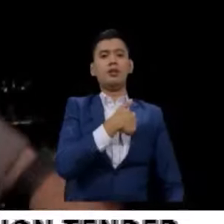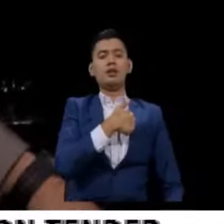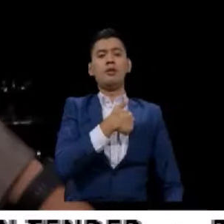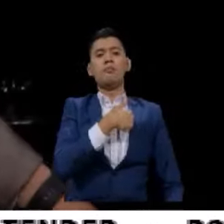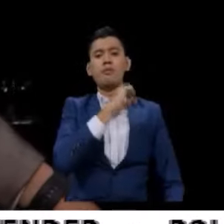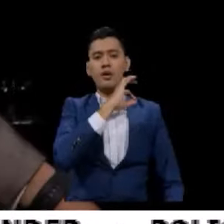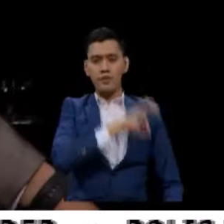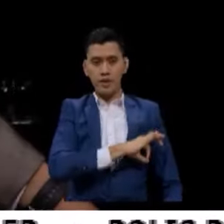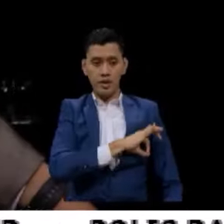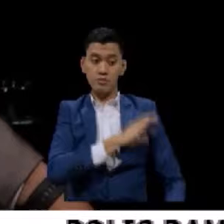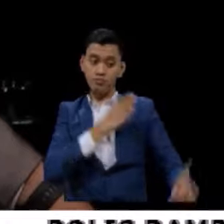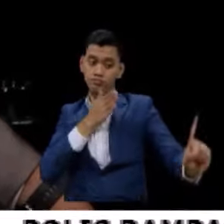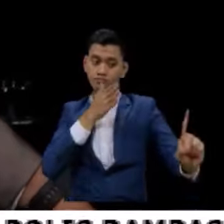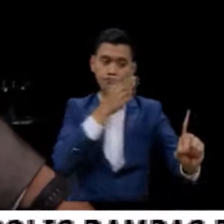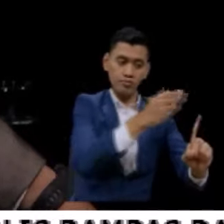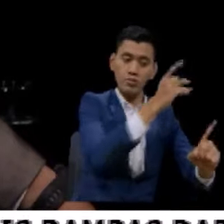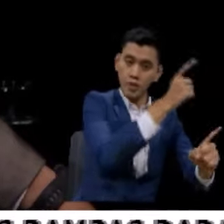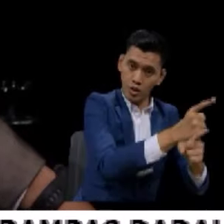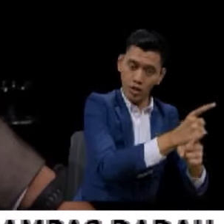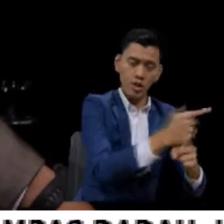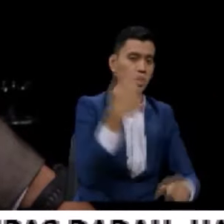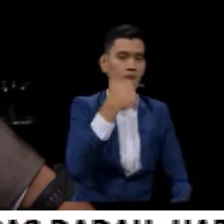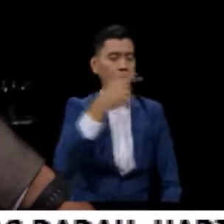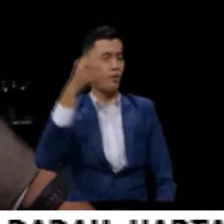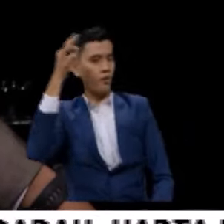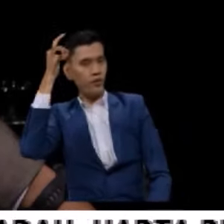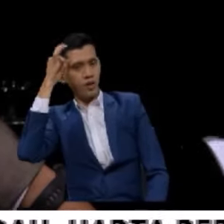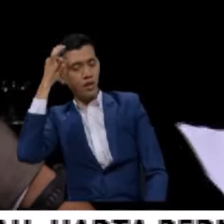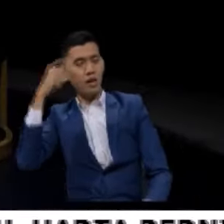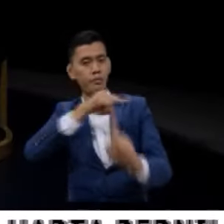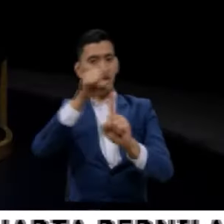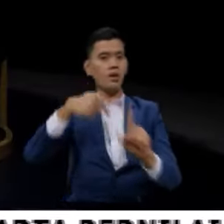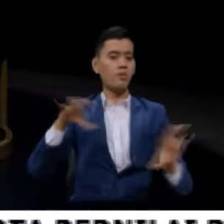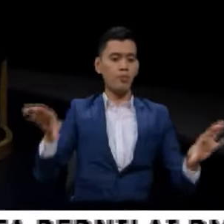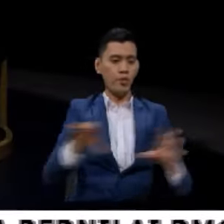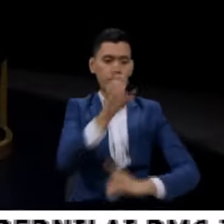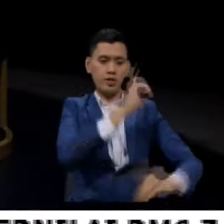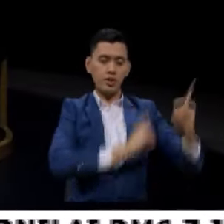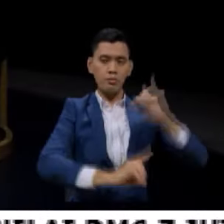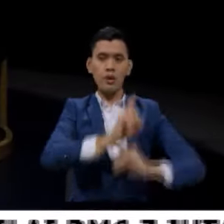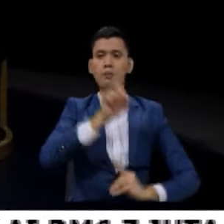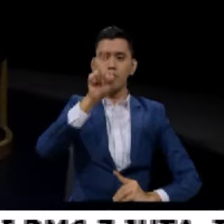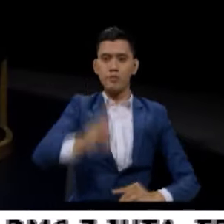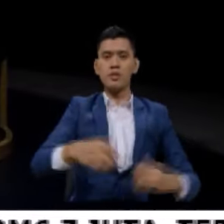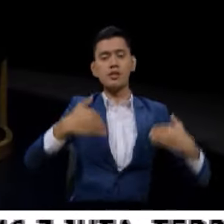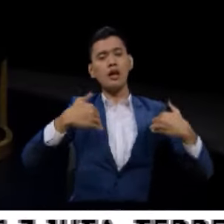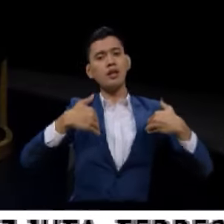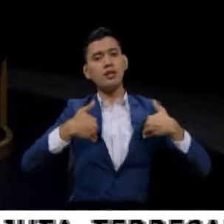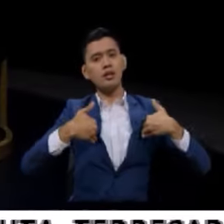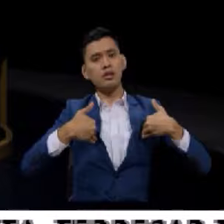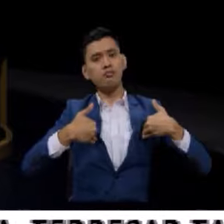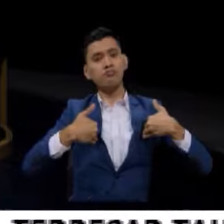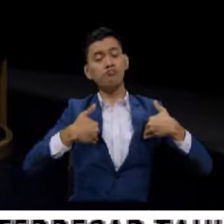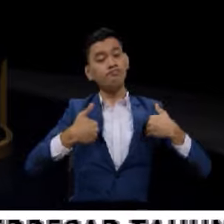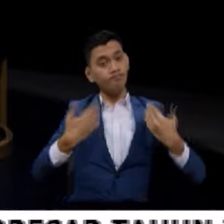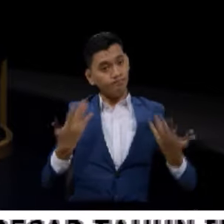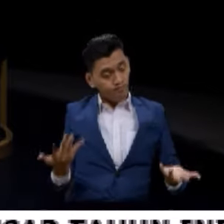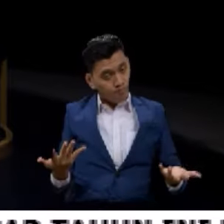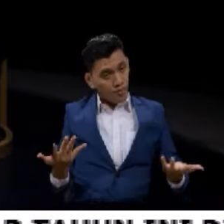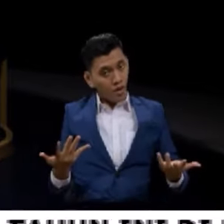jalan yang baik dan yang kita memikirkan tentang soal boleh kita buat ramuan ini kita mesti adanya apa unsur-unsur